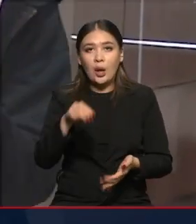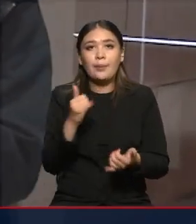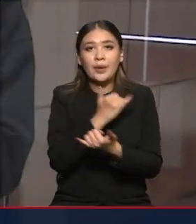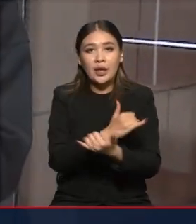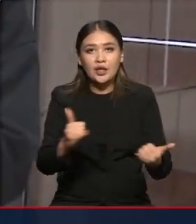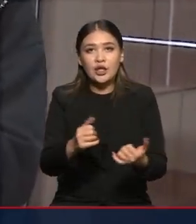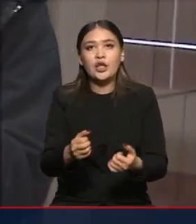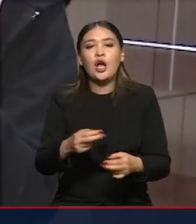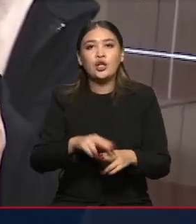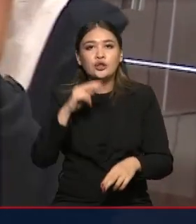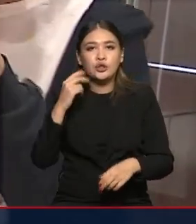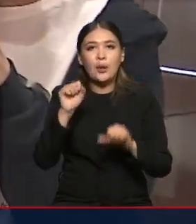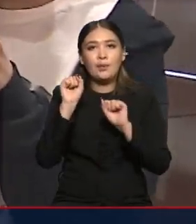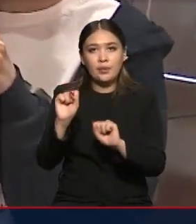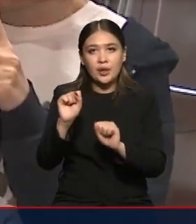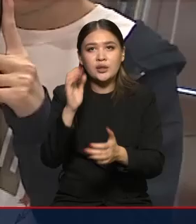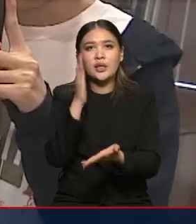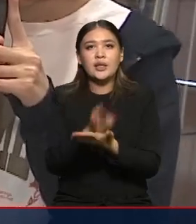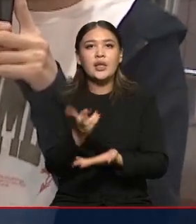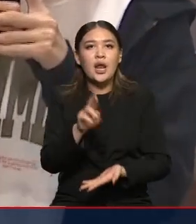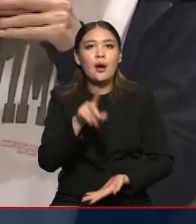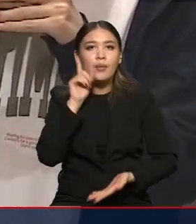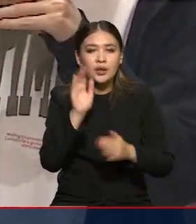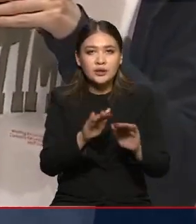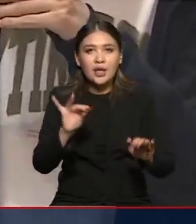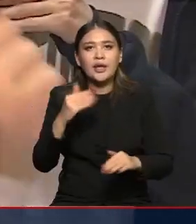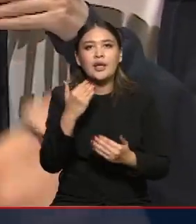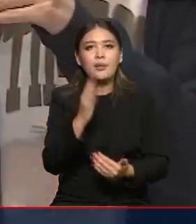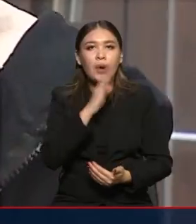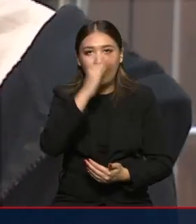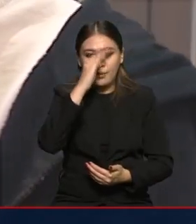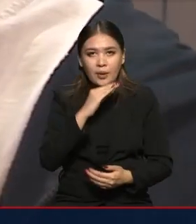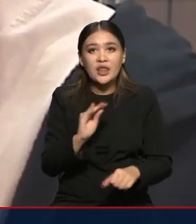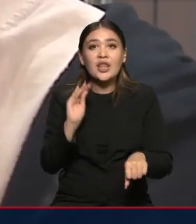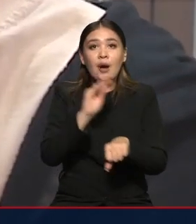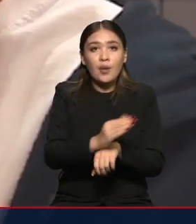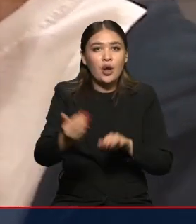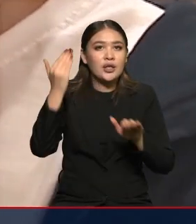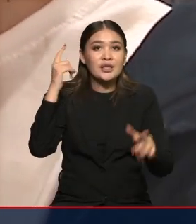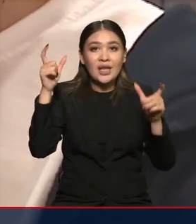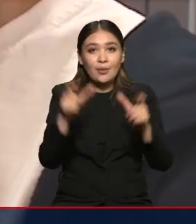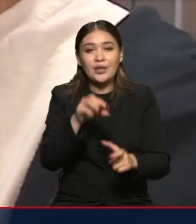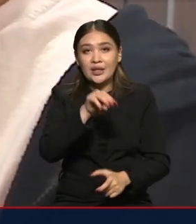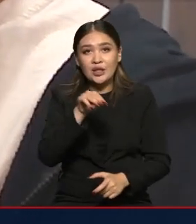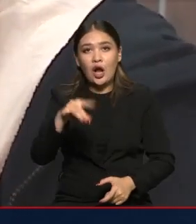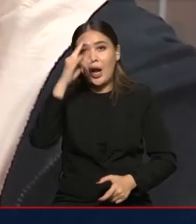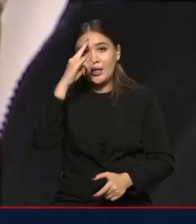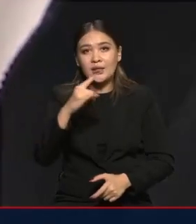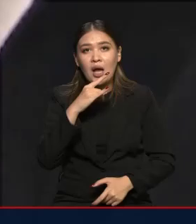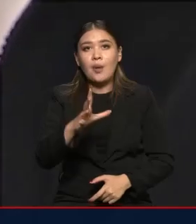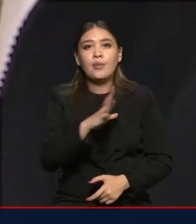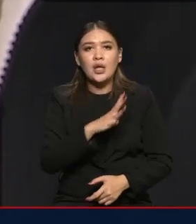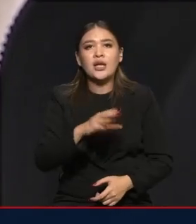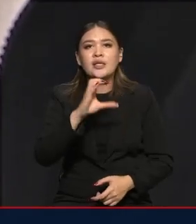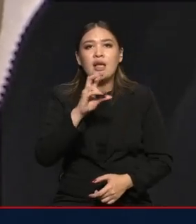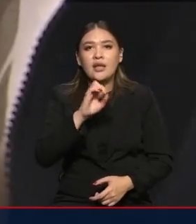предлагает надежные меры безопасности для подростков и их родителей. Добавлю, ранее заблокировать TikTok в Казахстане